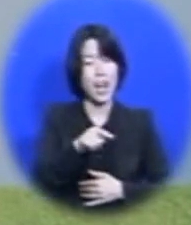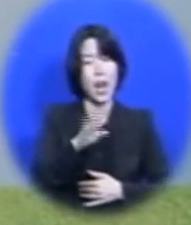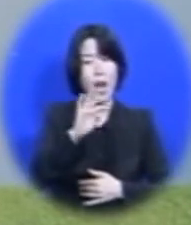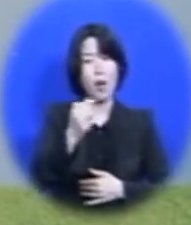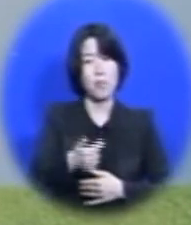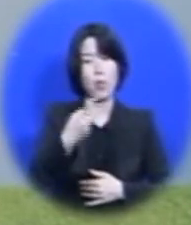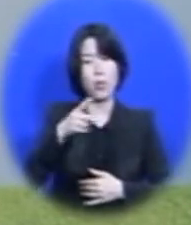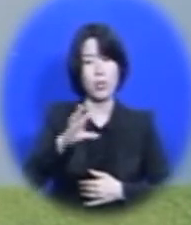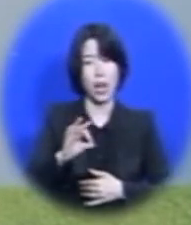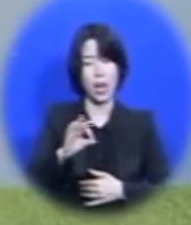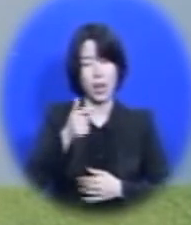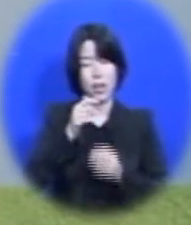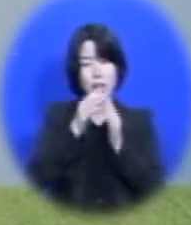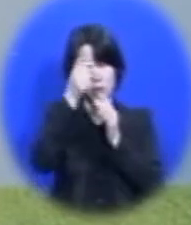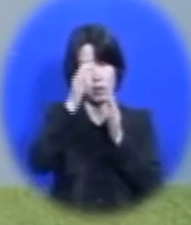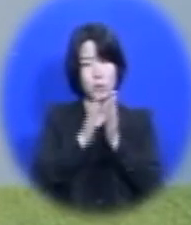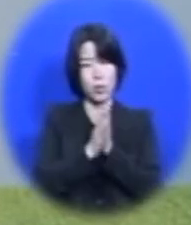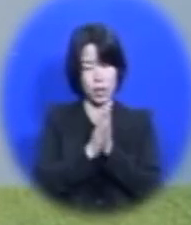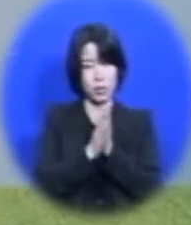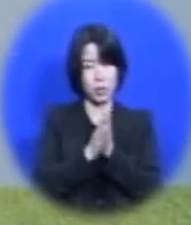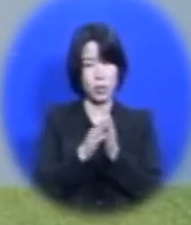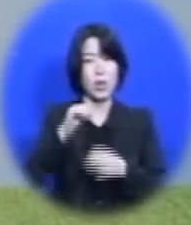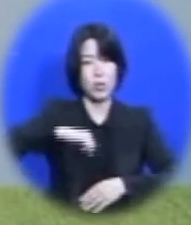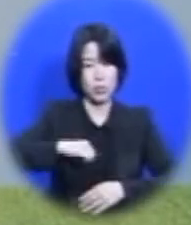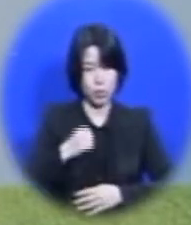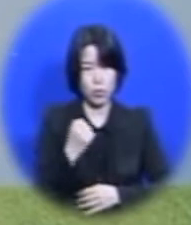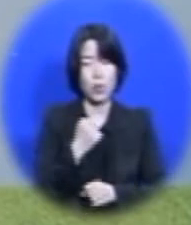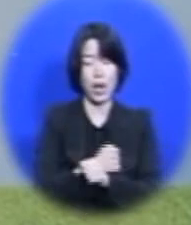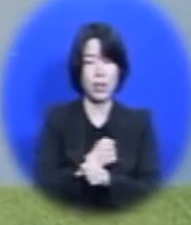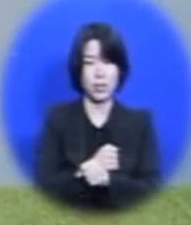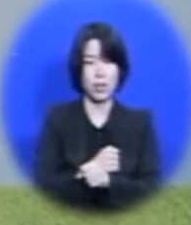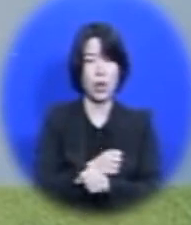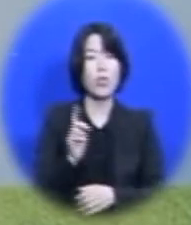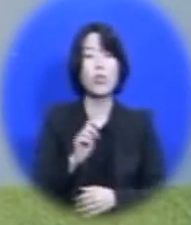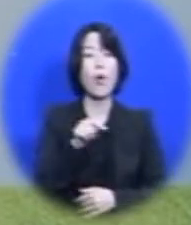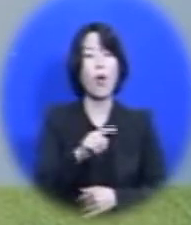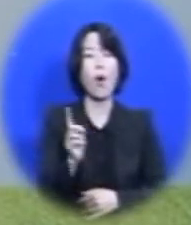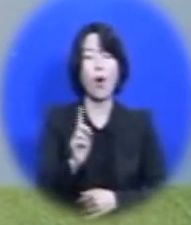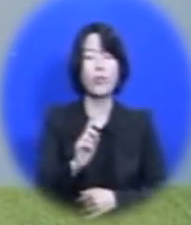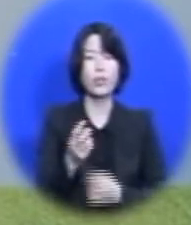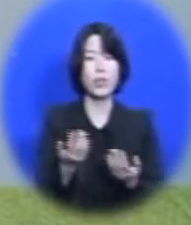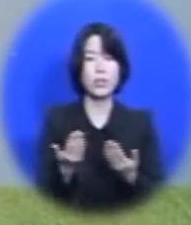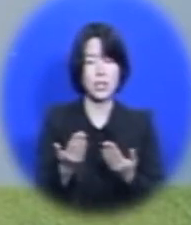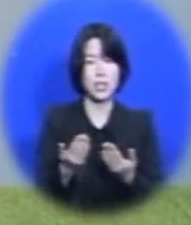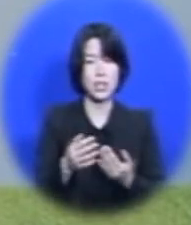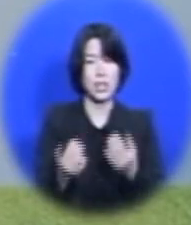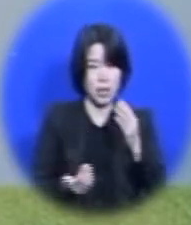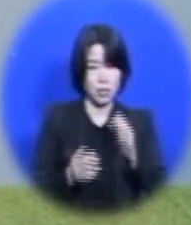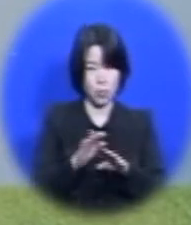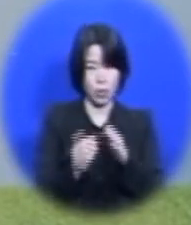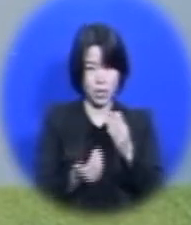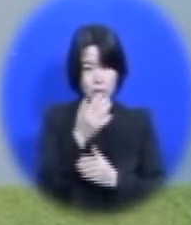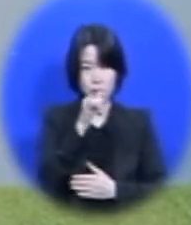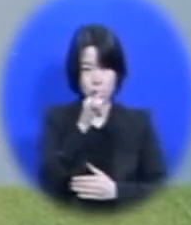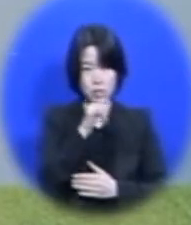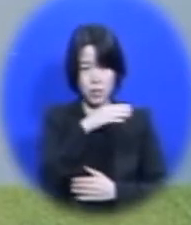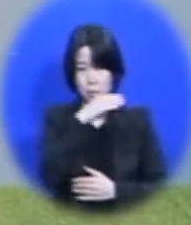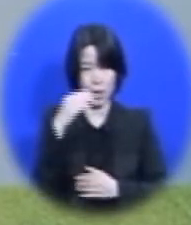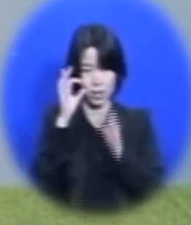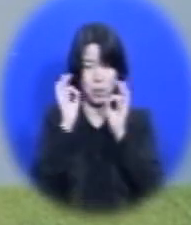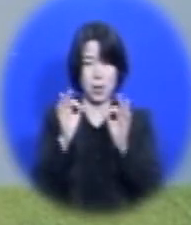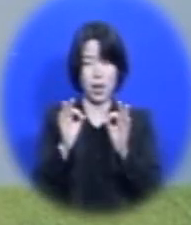기도를 하기로 결단하고 순종한 바람에 너 어떤 일이 벌어졌는지를 제대로 봐야 된다.